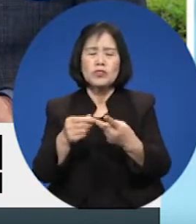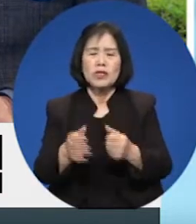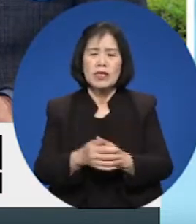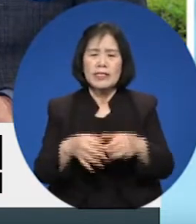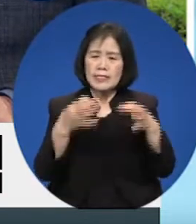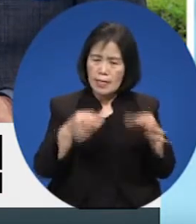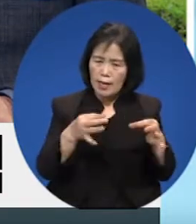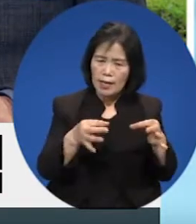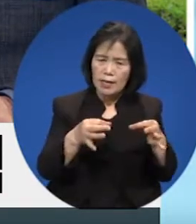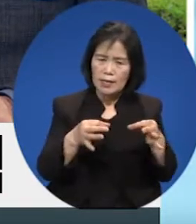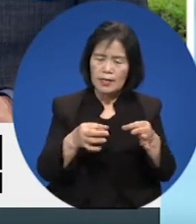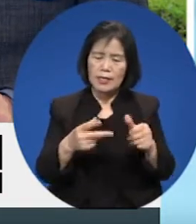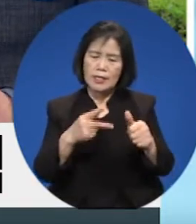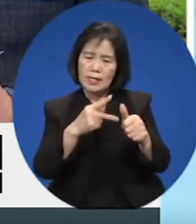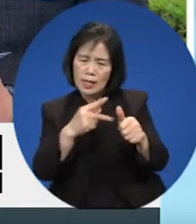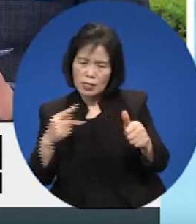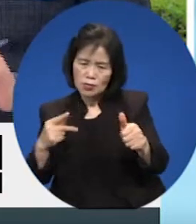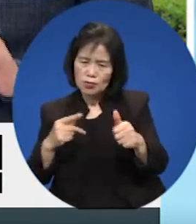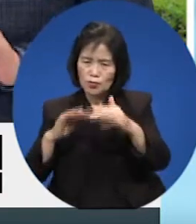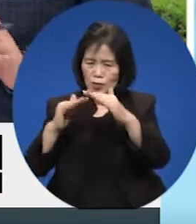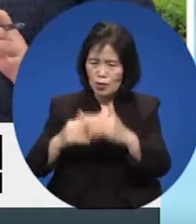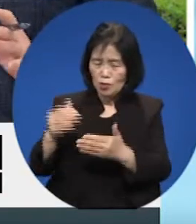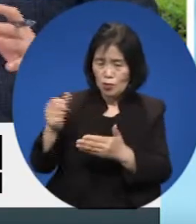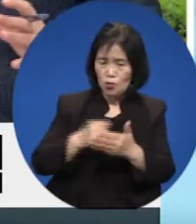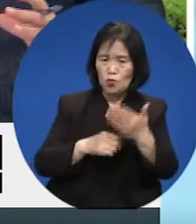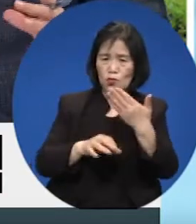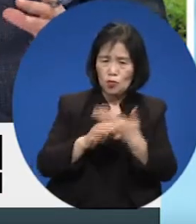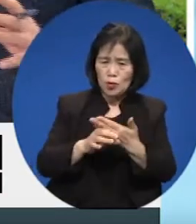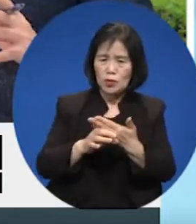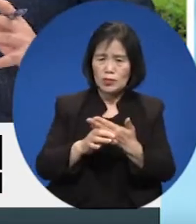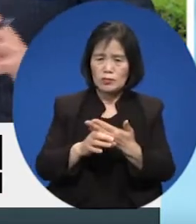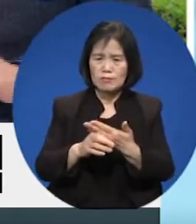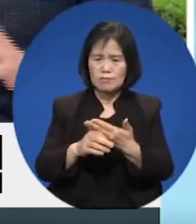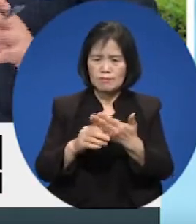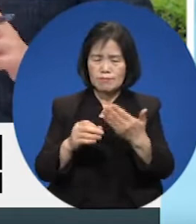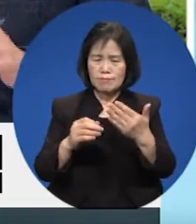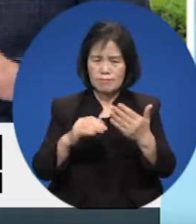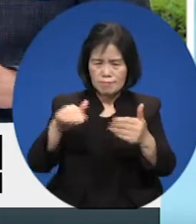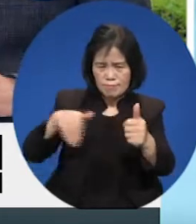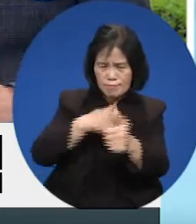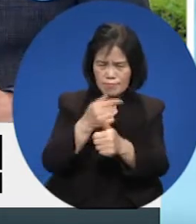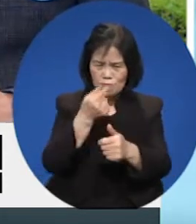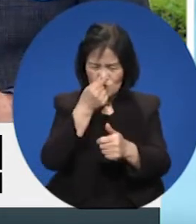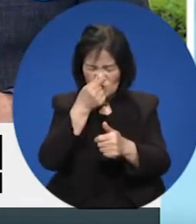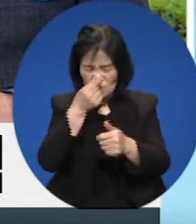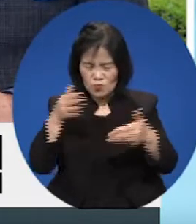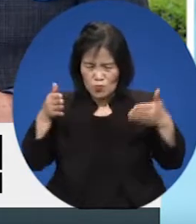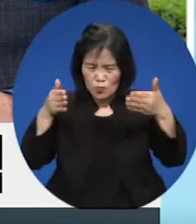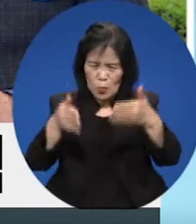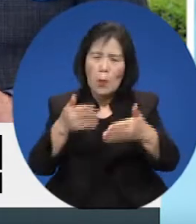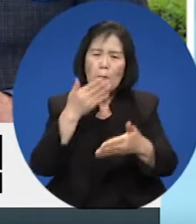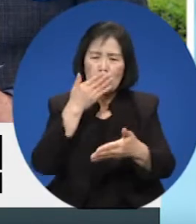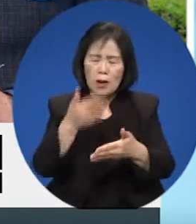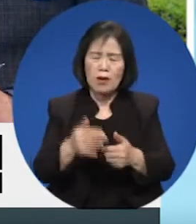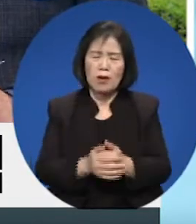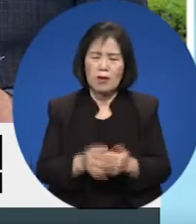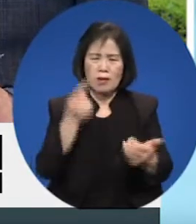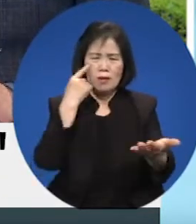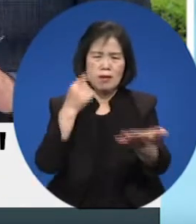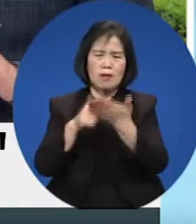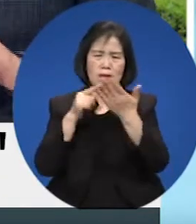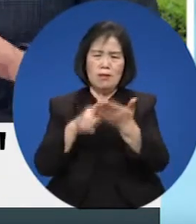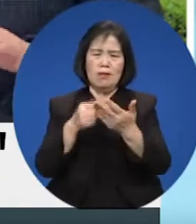은행이나 이런데서 대출 내역 을 가꾸며 는 그렇다면 이건 딱 전방의 로 딱 줘가면서 바로바로 나올 수 있는데